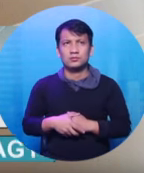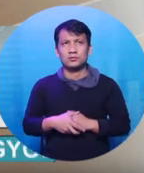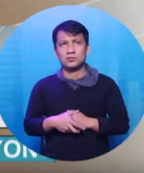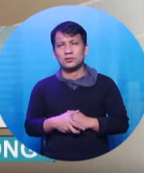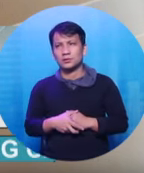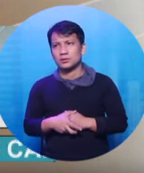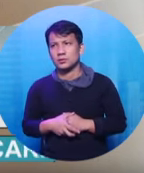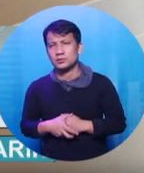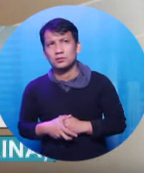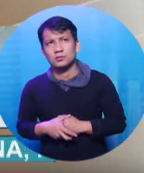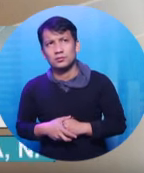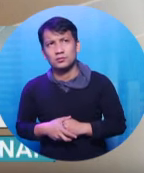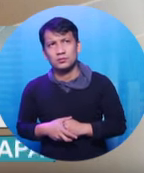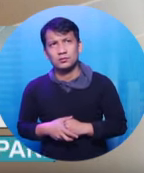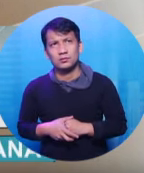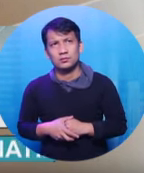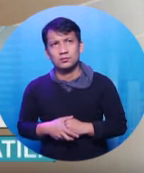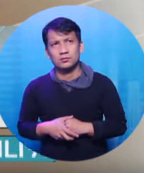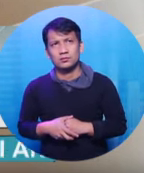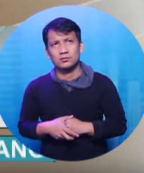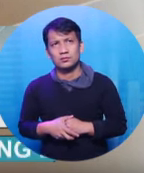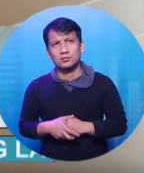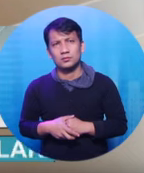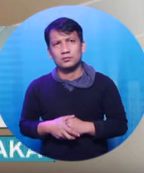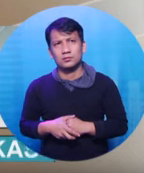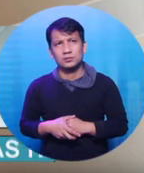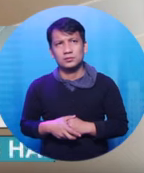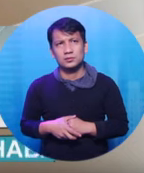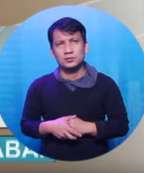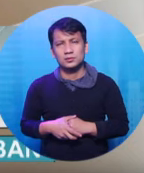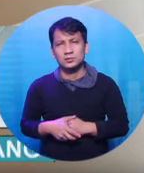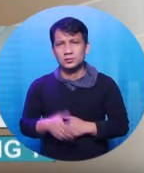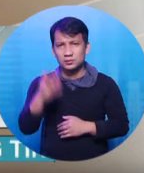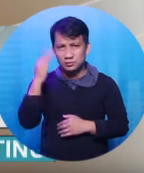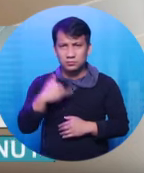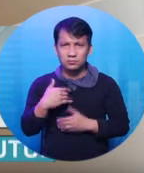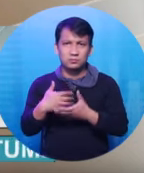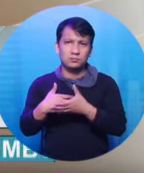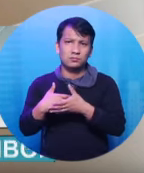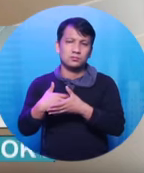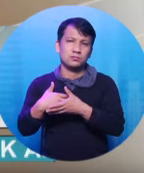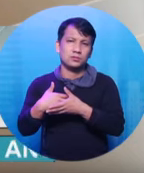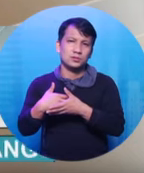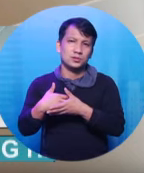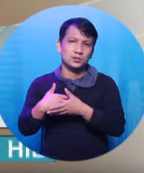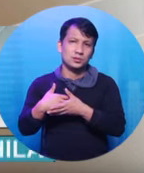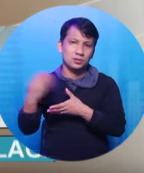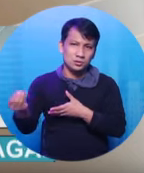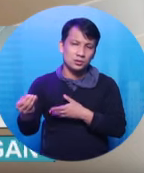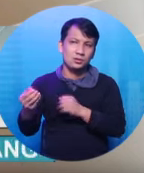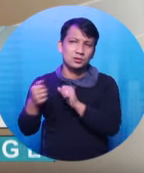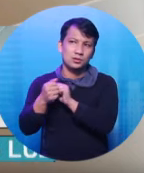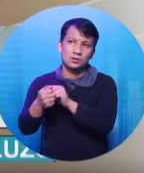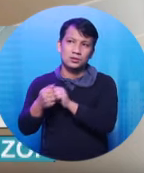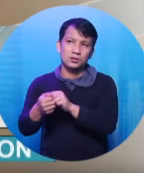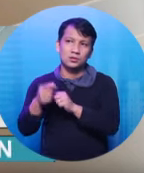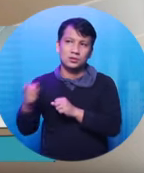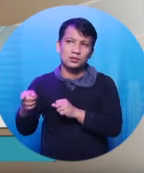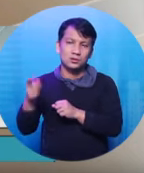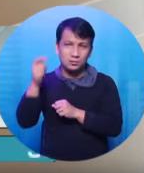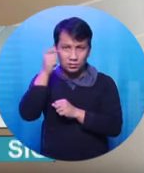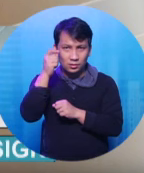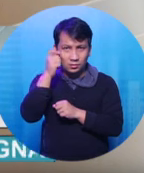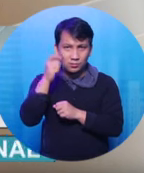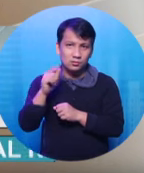ginagawa. Pero man, pasensya na ha. Tatanungin ko to. Alright. Bakit ka kasi umalis sa poder ni